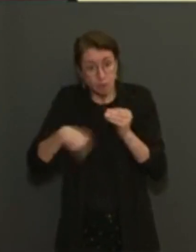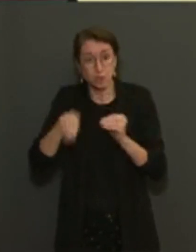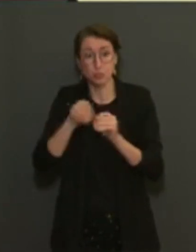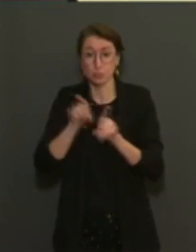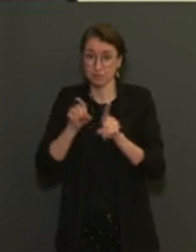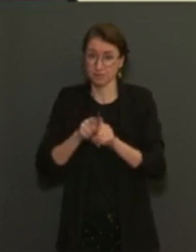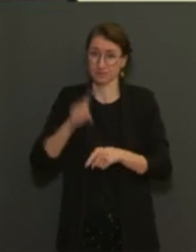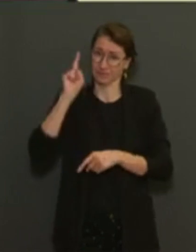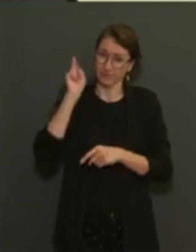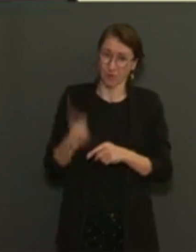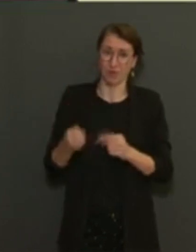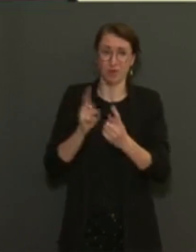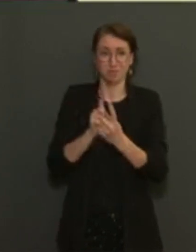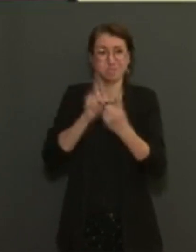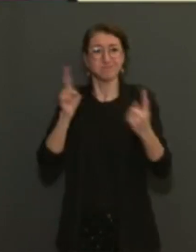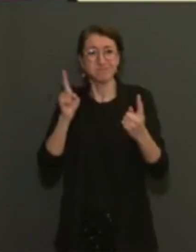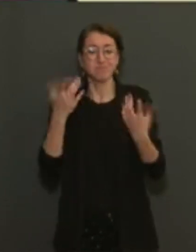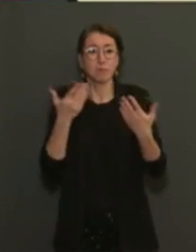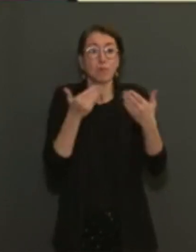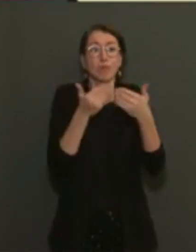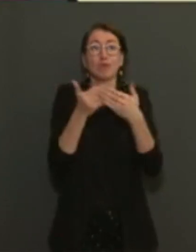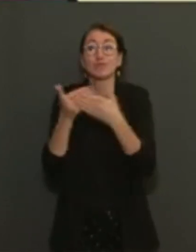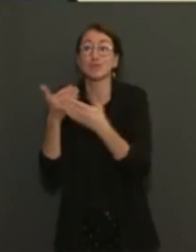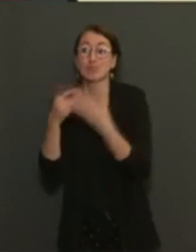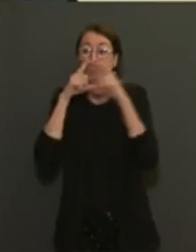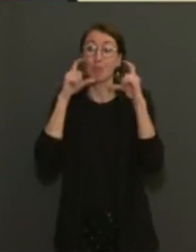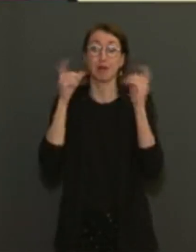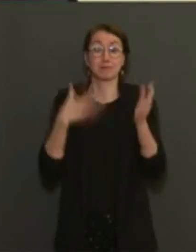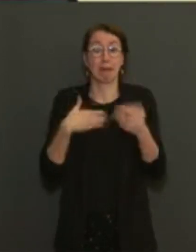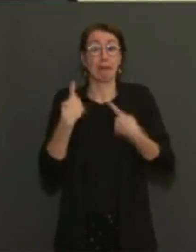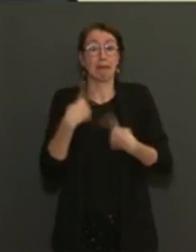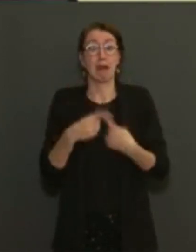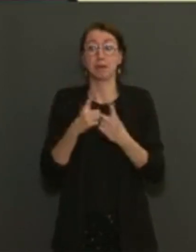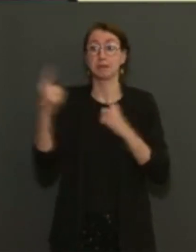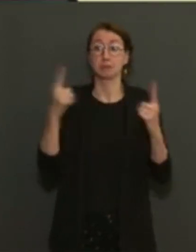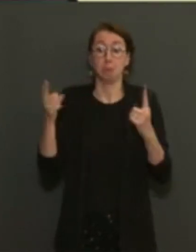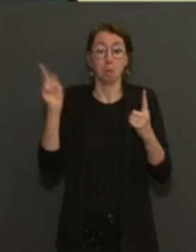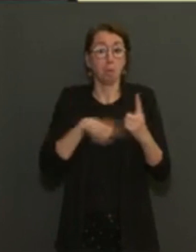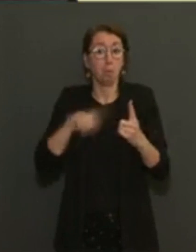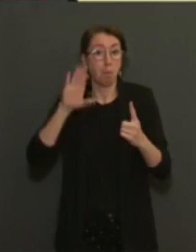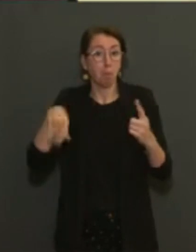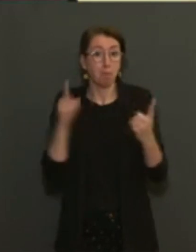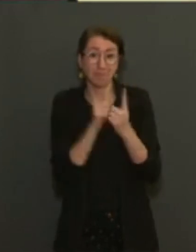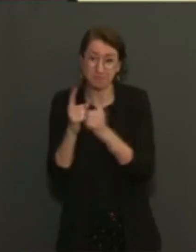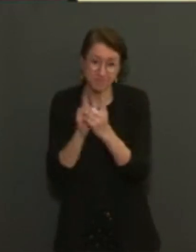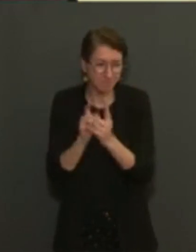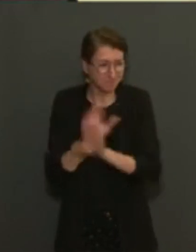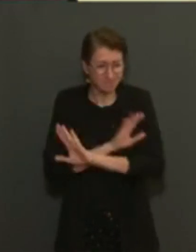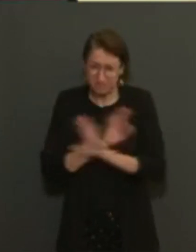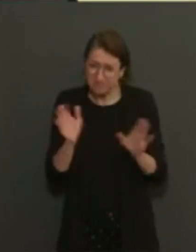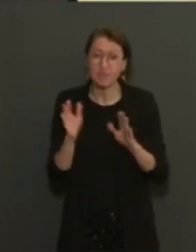se trouver proche de manière prolongée d'autres personnes. La distance, on l'a dit et on le répète, reste la